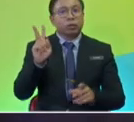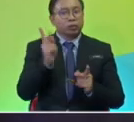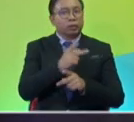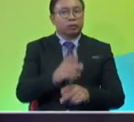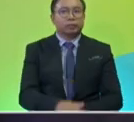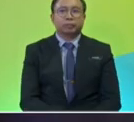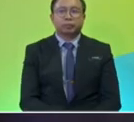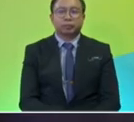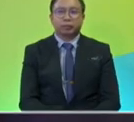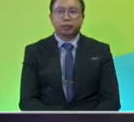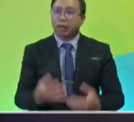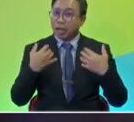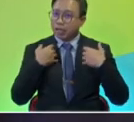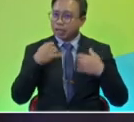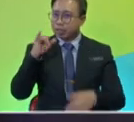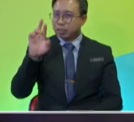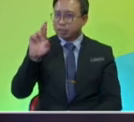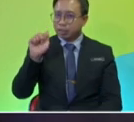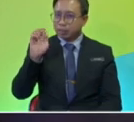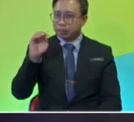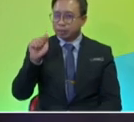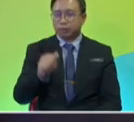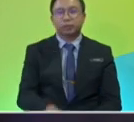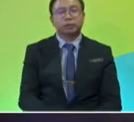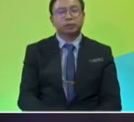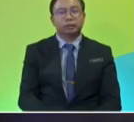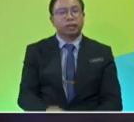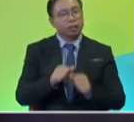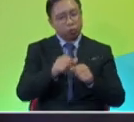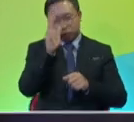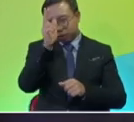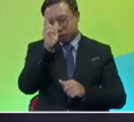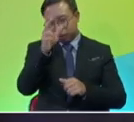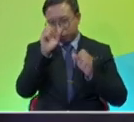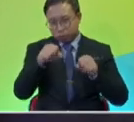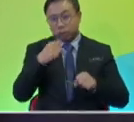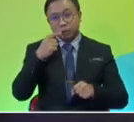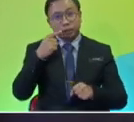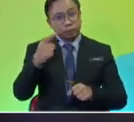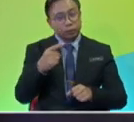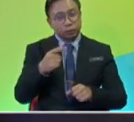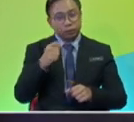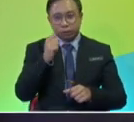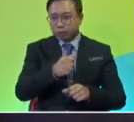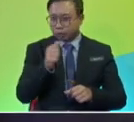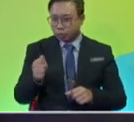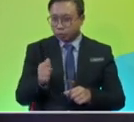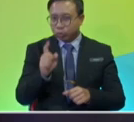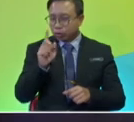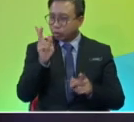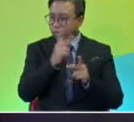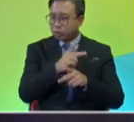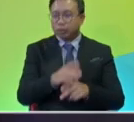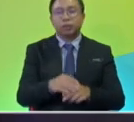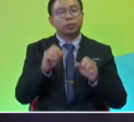Wah ada Irama dia cikg ya betul ada Irama dia sebenarnya mengikut kreativiti kita boleh sebut kita juga boleh ketuk sekali